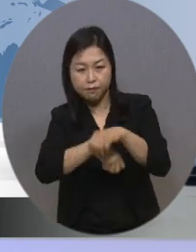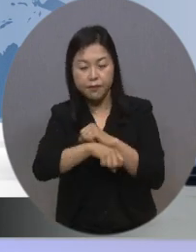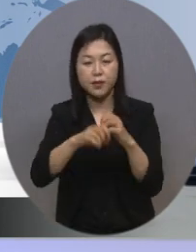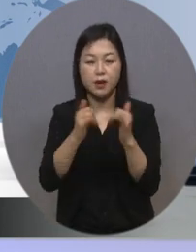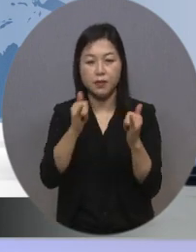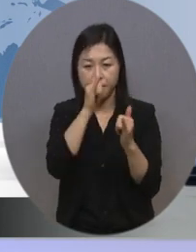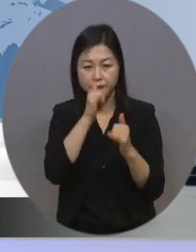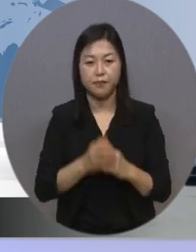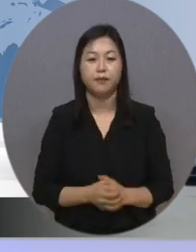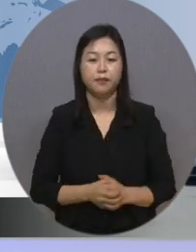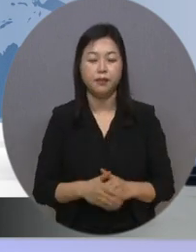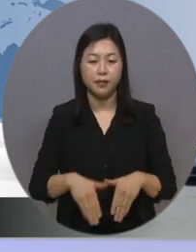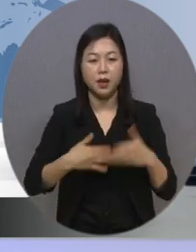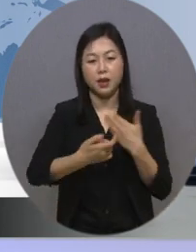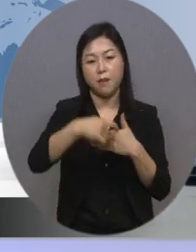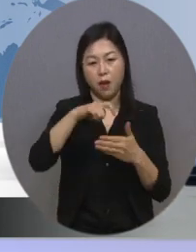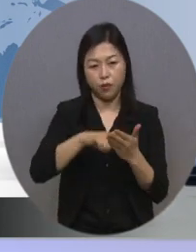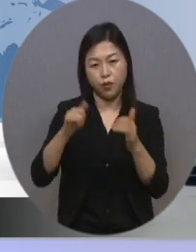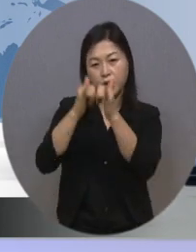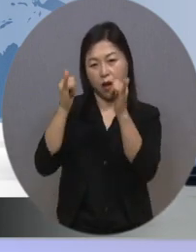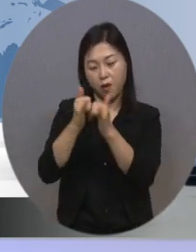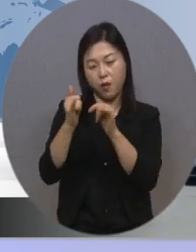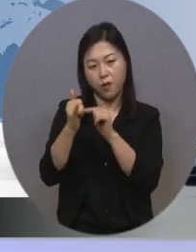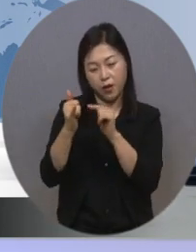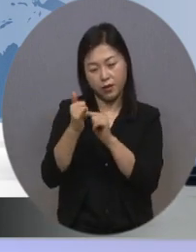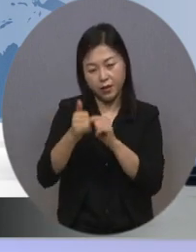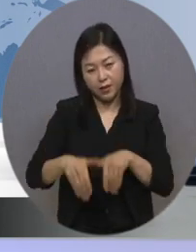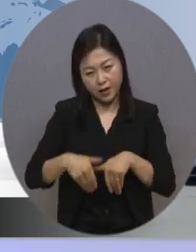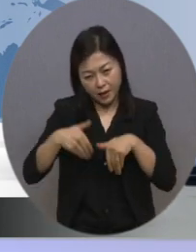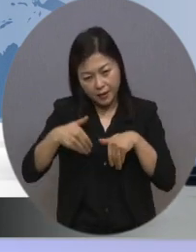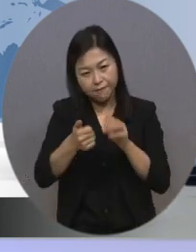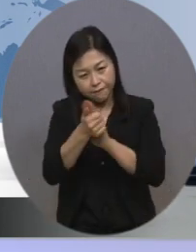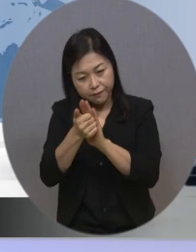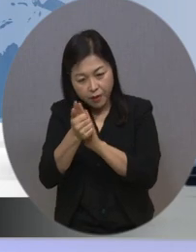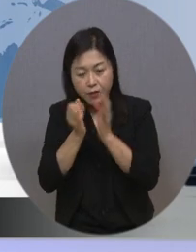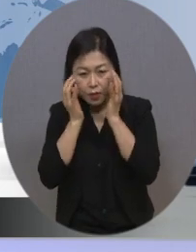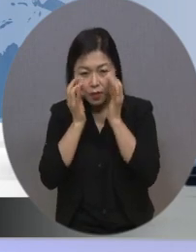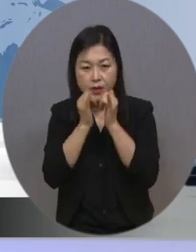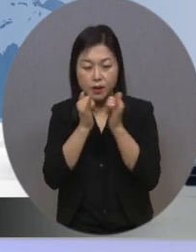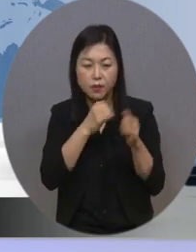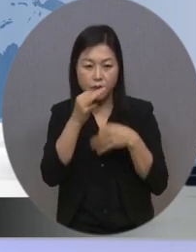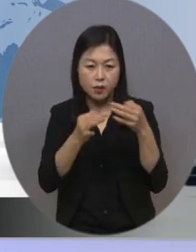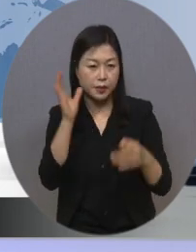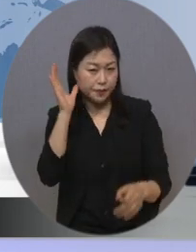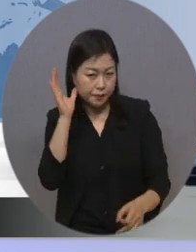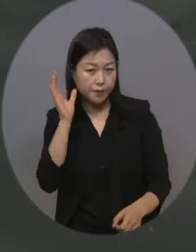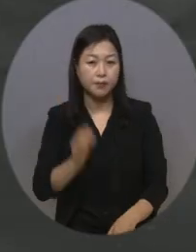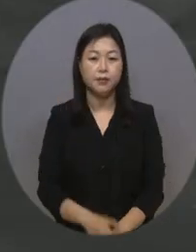있습니다. 따뜻한 마음으로 우리 사회 온도를 높여주는 이들의 목소리를 들어봤습니다.